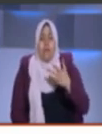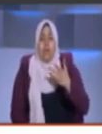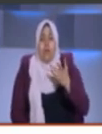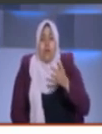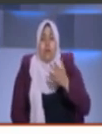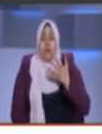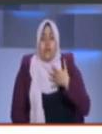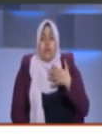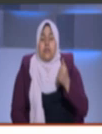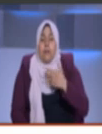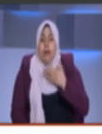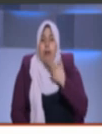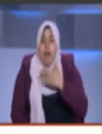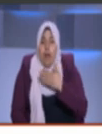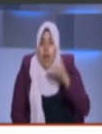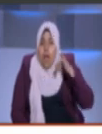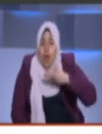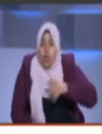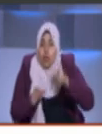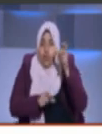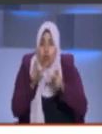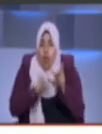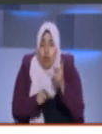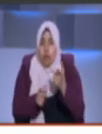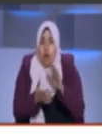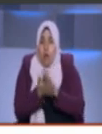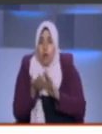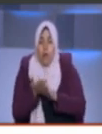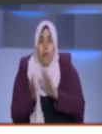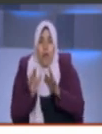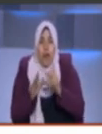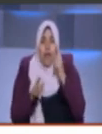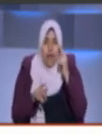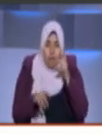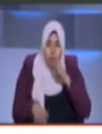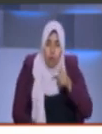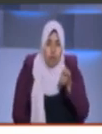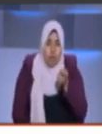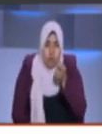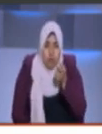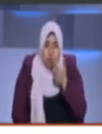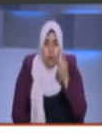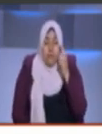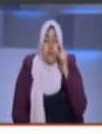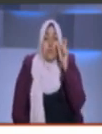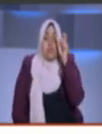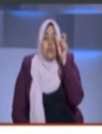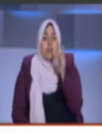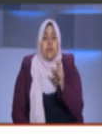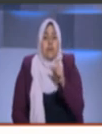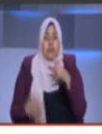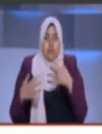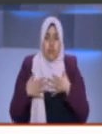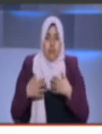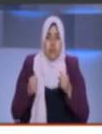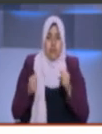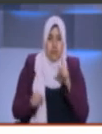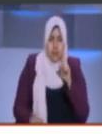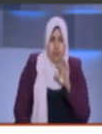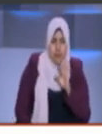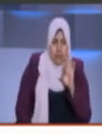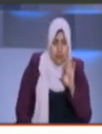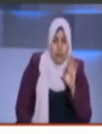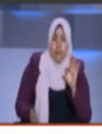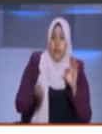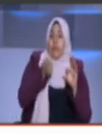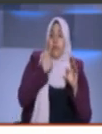نحن بنعرف طبعا أنه اللقاح أو المطاعيم تعطى للأشخاص السليمين،